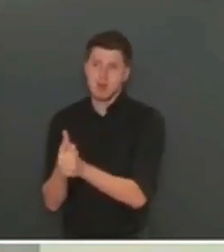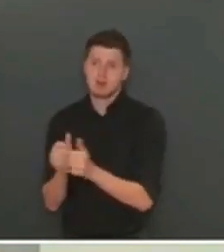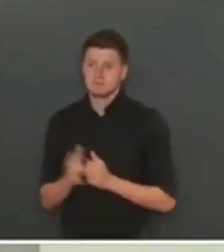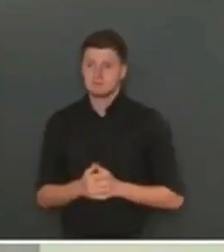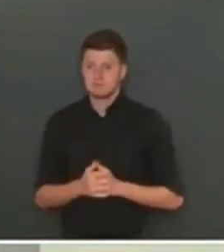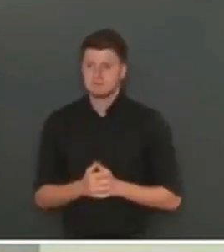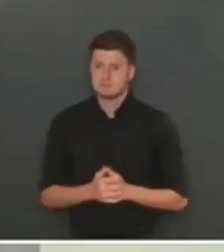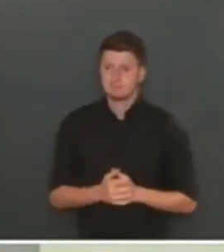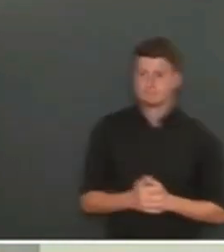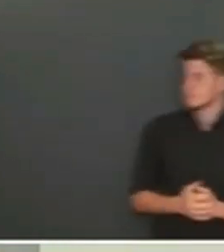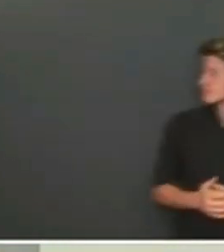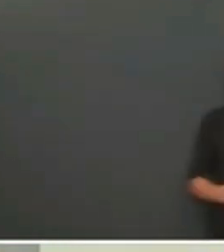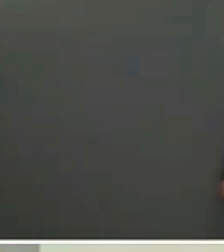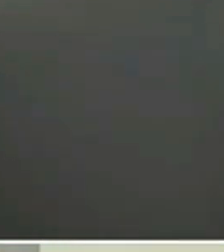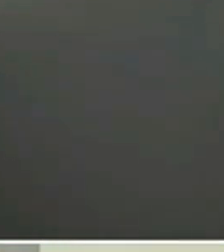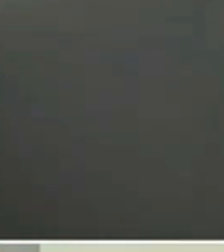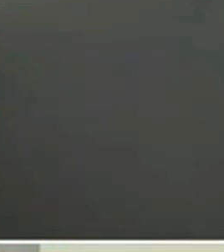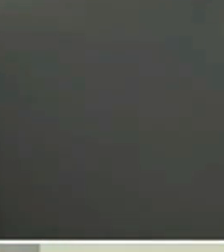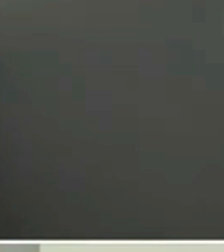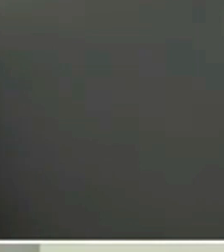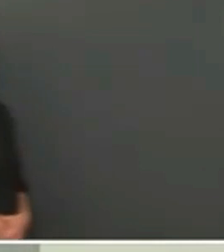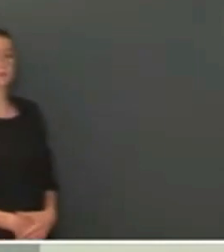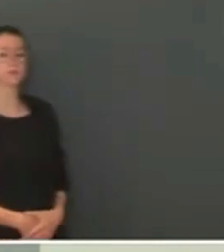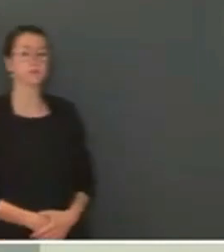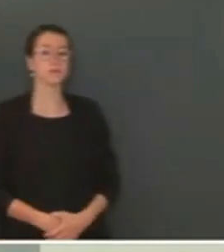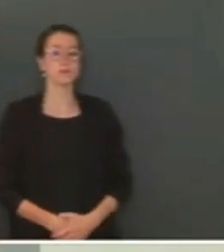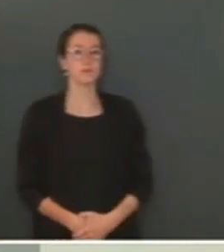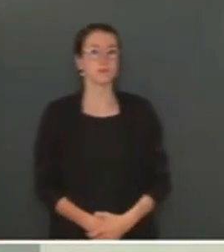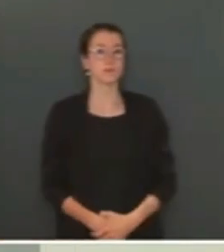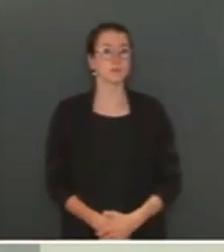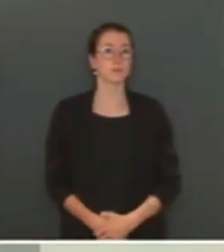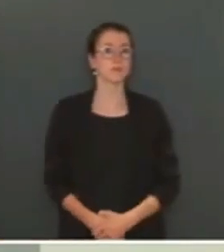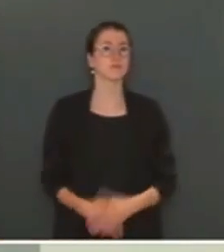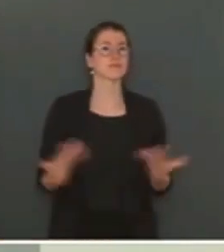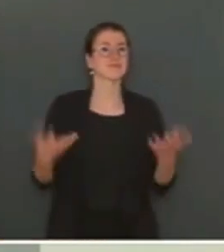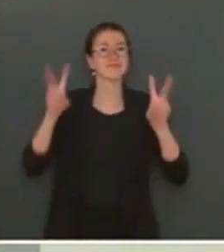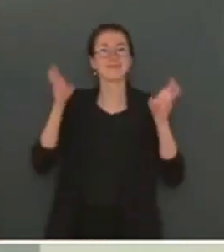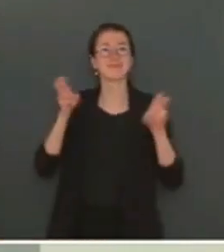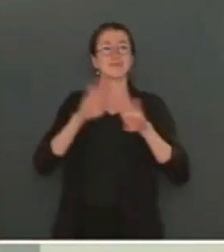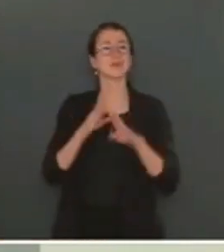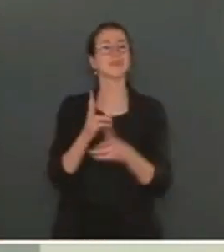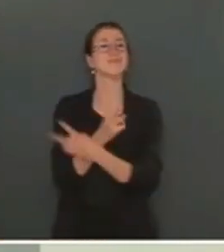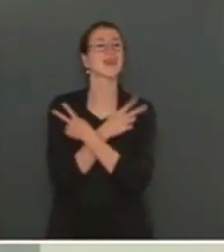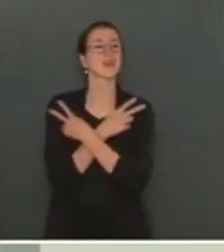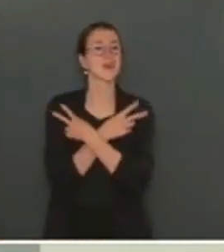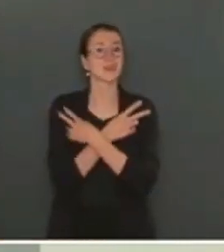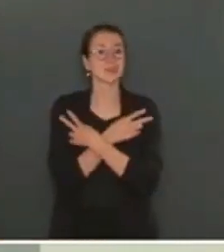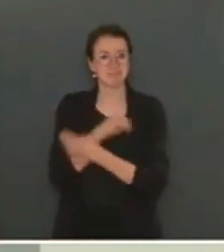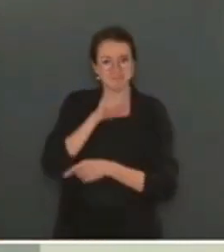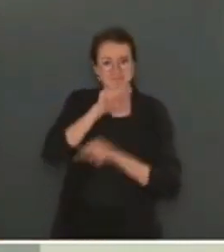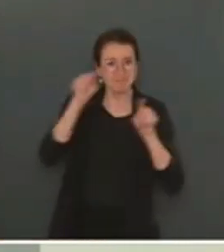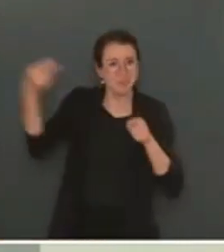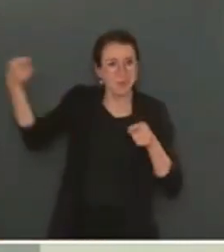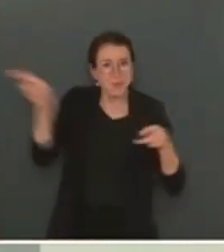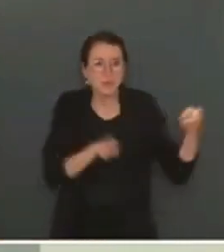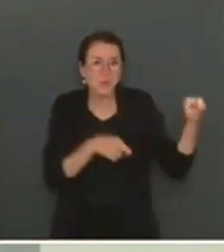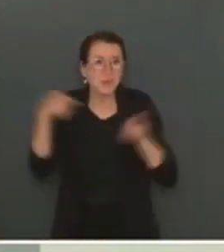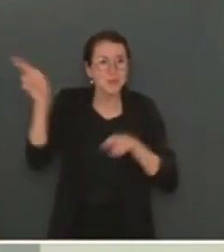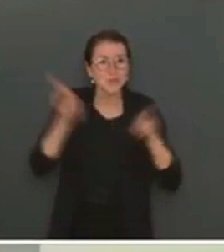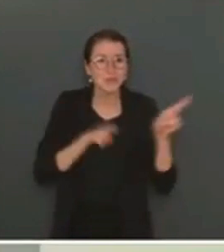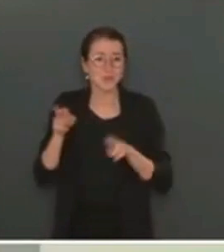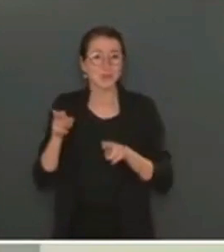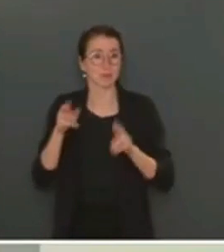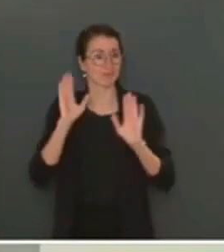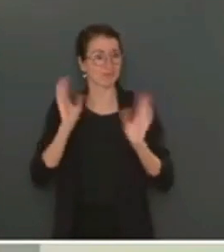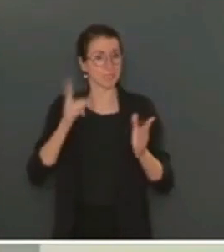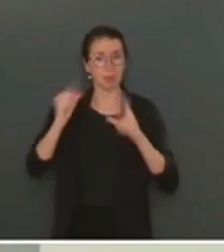la quarantaine. le des vacances, certains d'entre nous ont eu l'opportunité de souffler et de partir quelques jours en vacances. C'est une bonne chose. Effectivement, ce